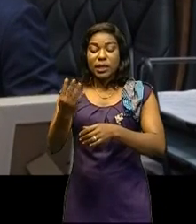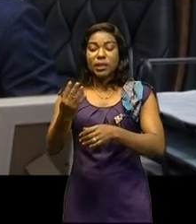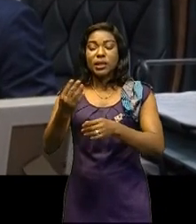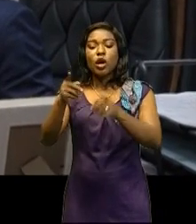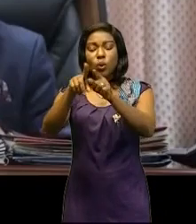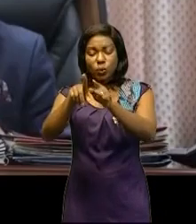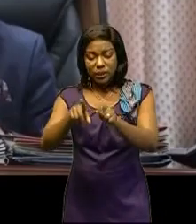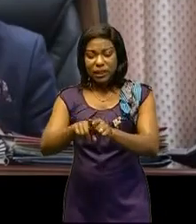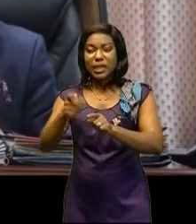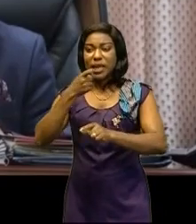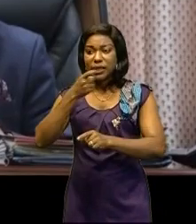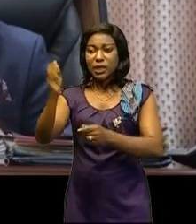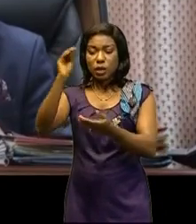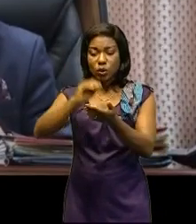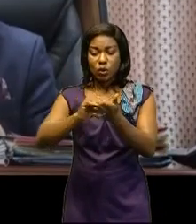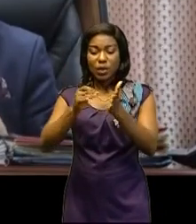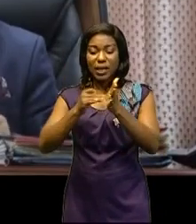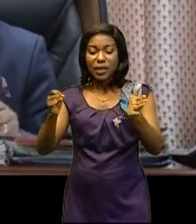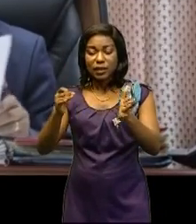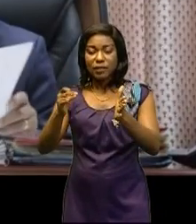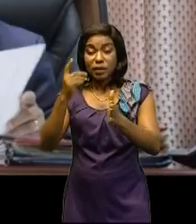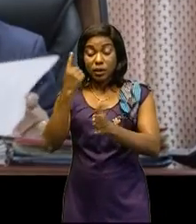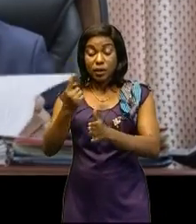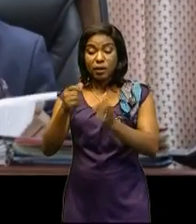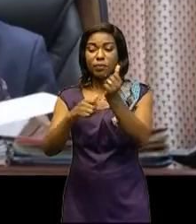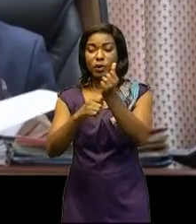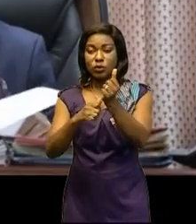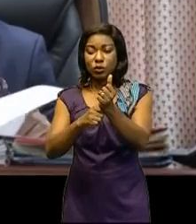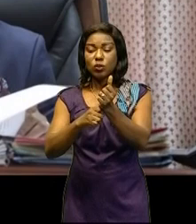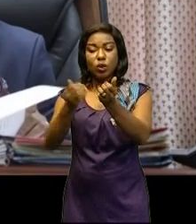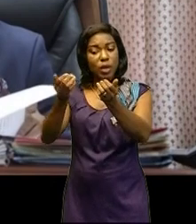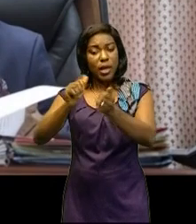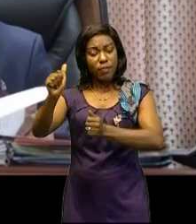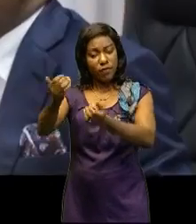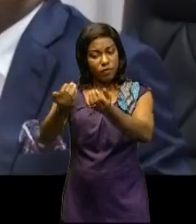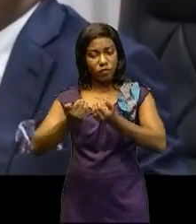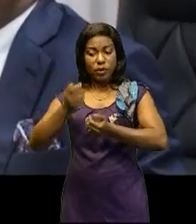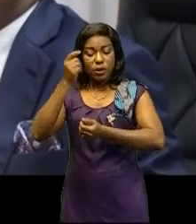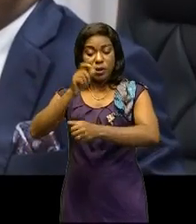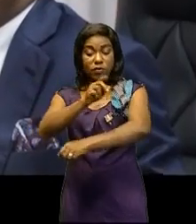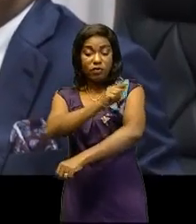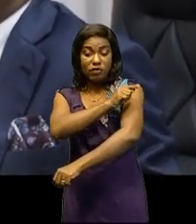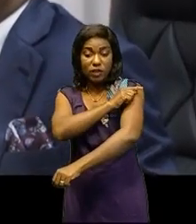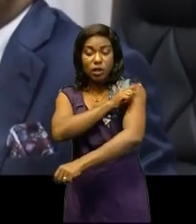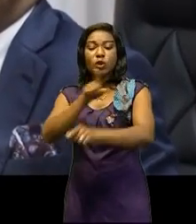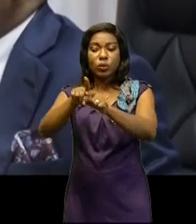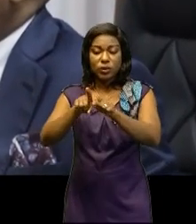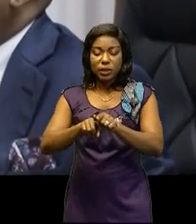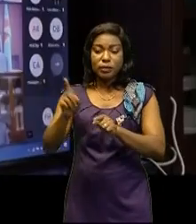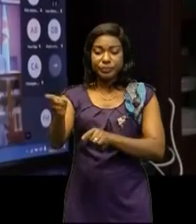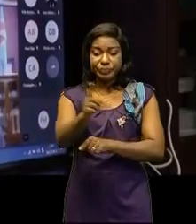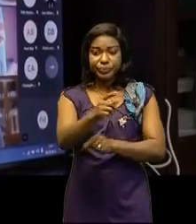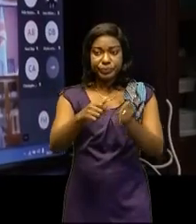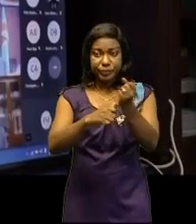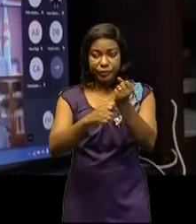a indiqué que 81 910 personnes ont été vaccinées, parmi lesquels 4260 ayant